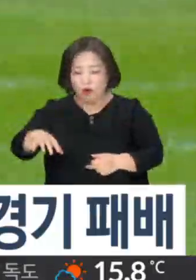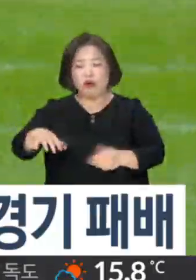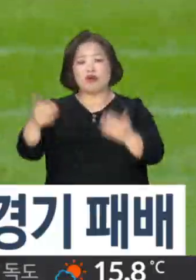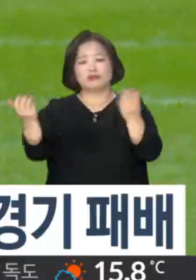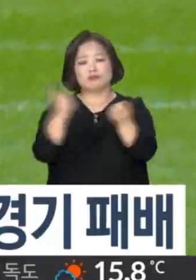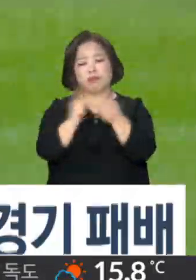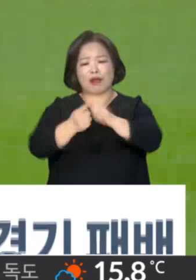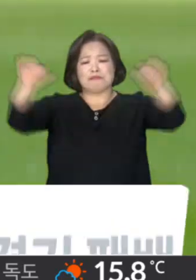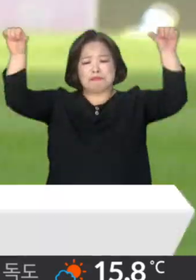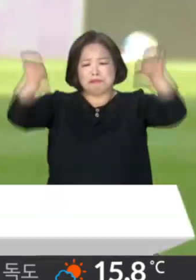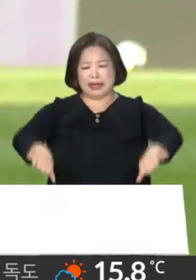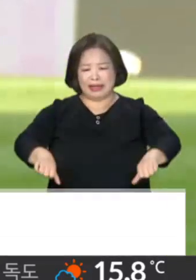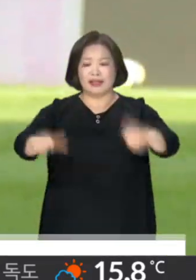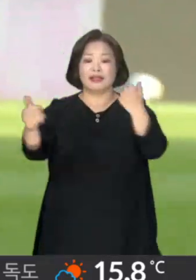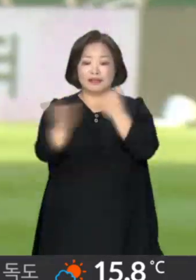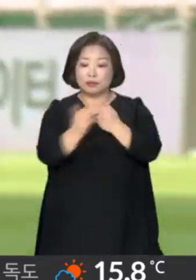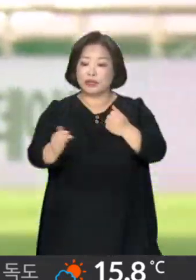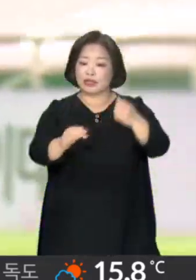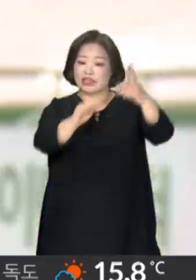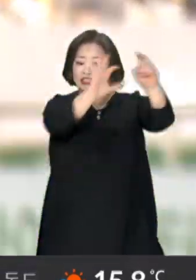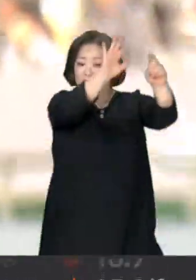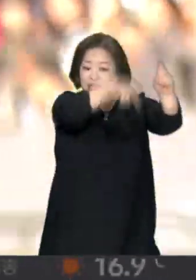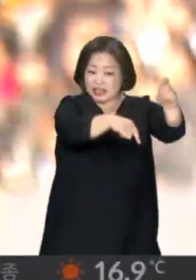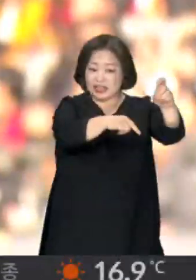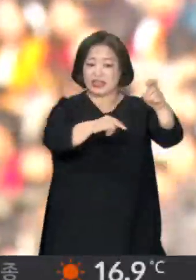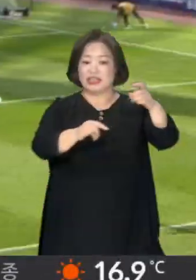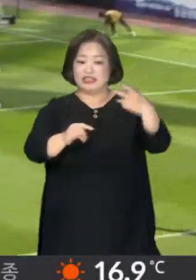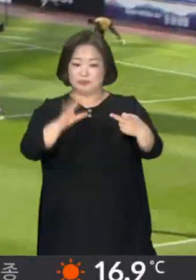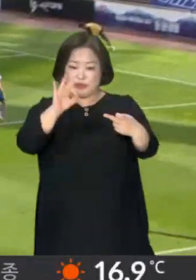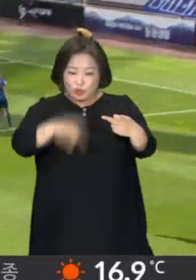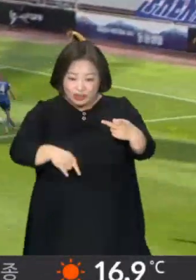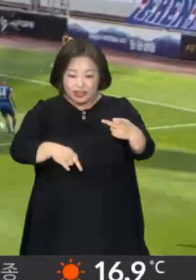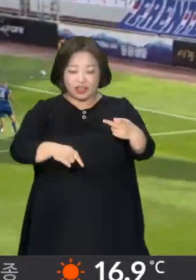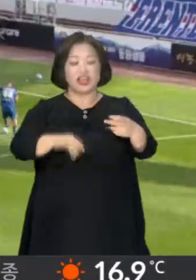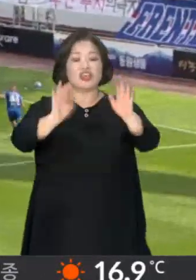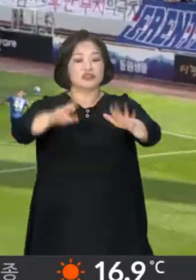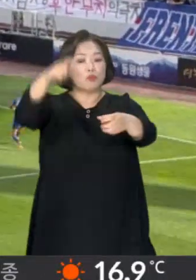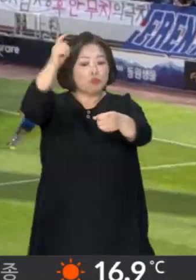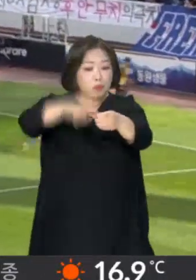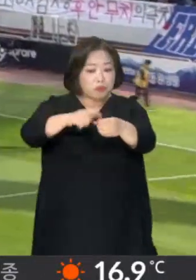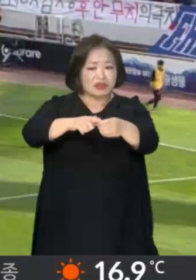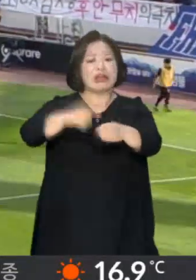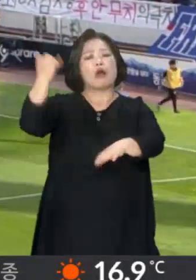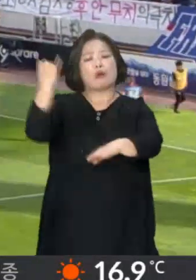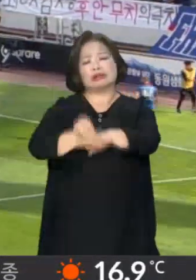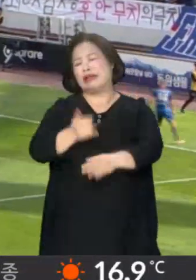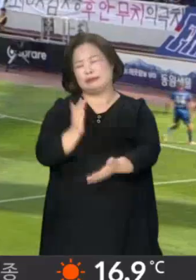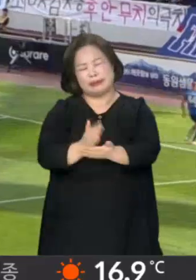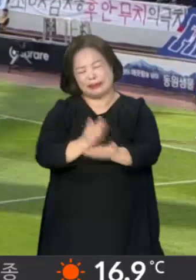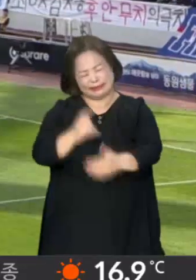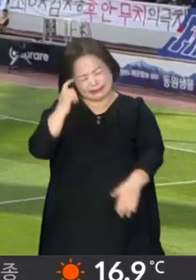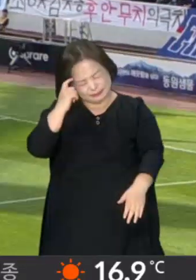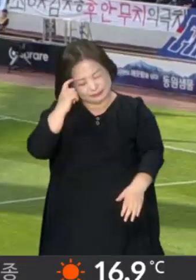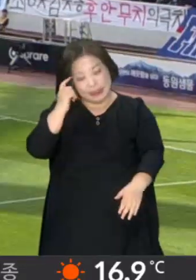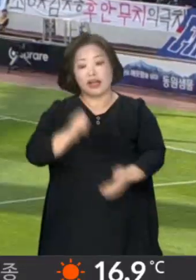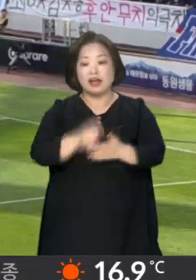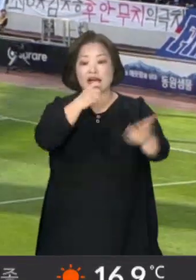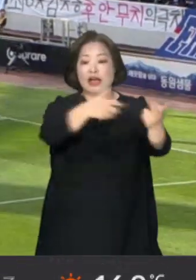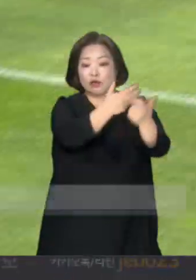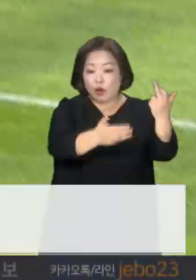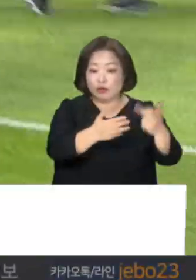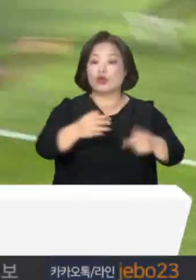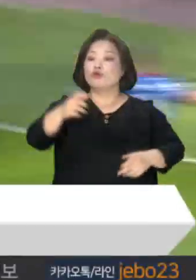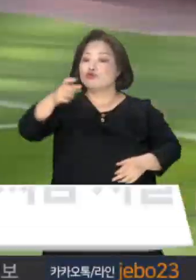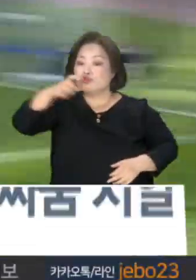패했습니다. 현재 리그 11위와 12위인 두 팀의 현실적 목표는 꼴찌만은 면하자입니다. 강원과 수원